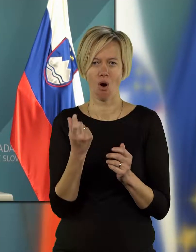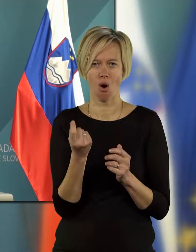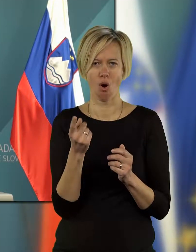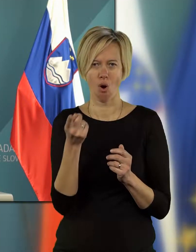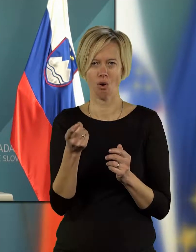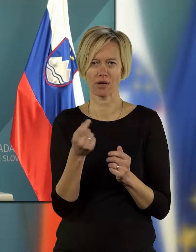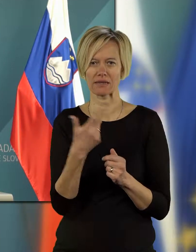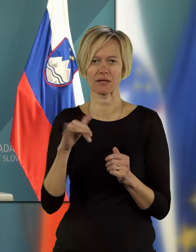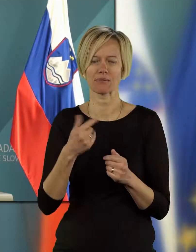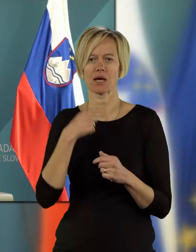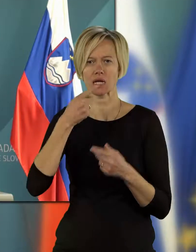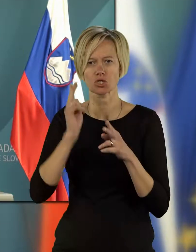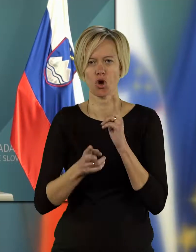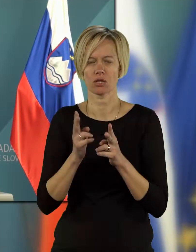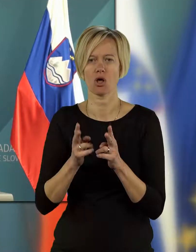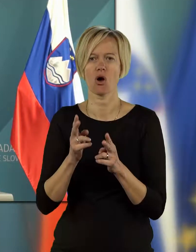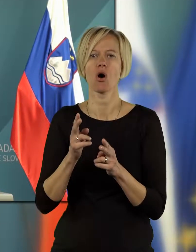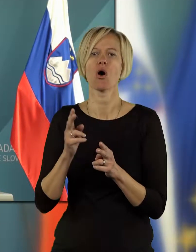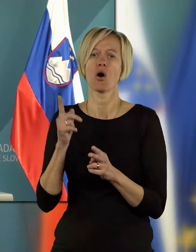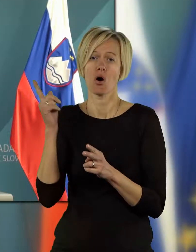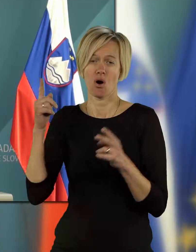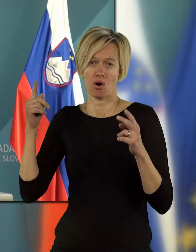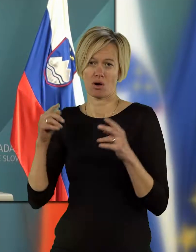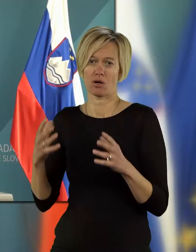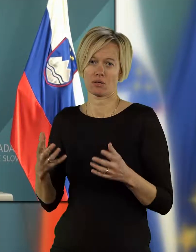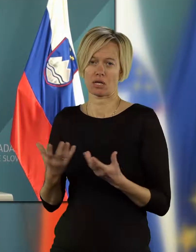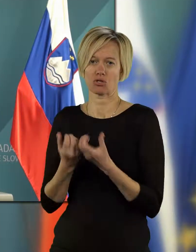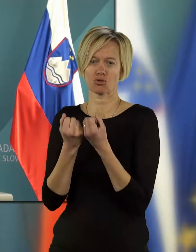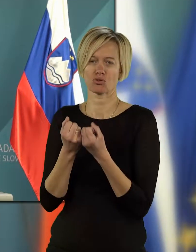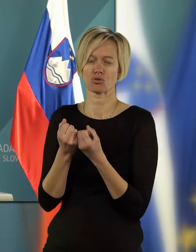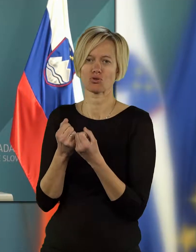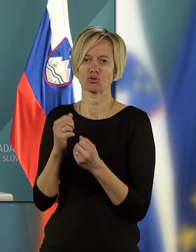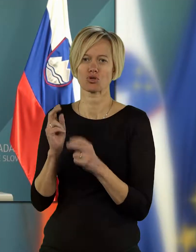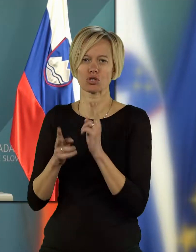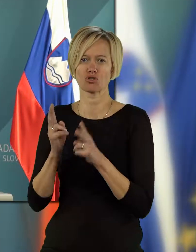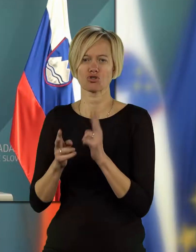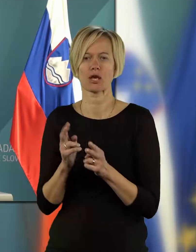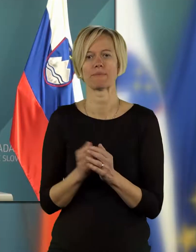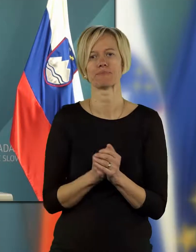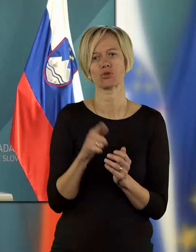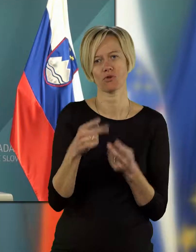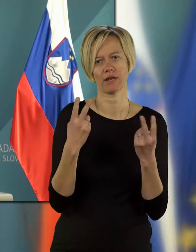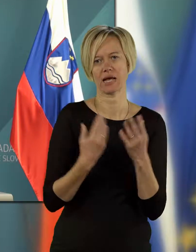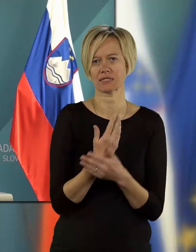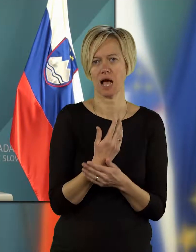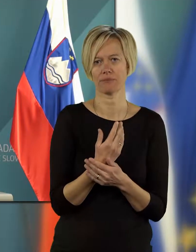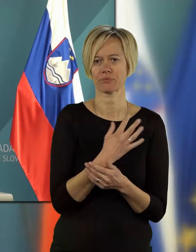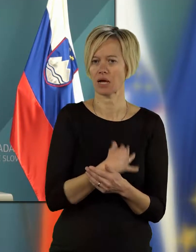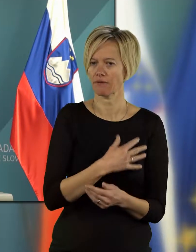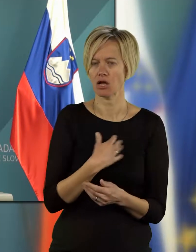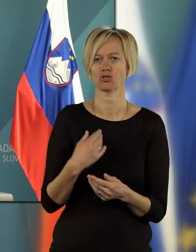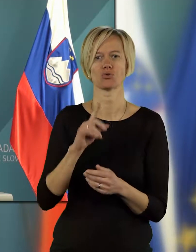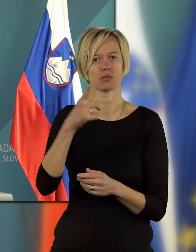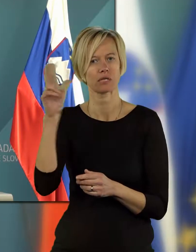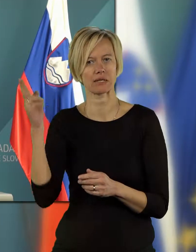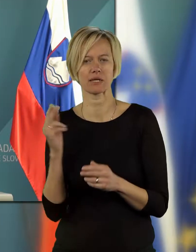o katerem je razsodilo arbitražno sodišče in določa svobodno komunikacijo tako za Republiko Slovenijo, kot tudi za tretje države in